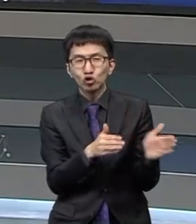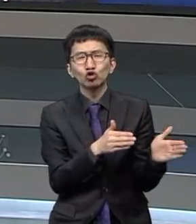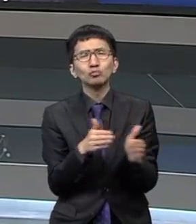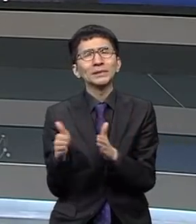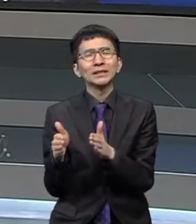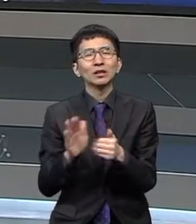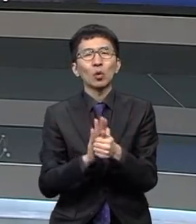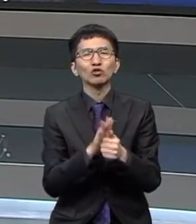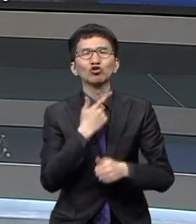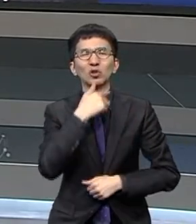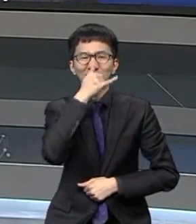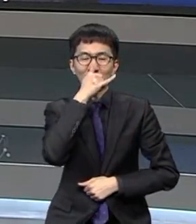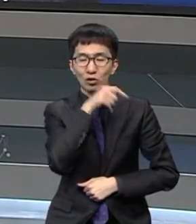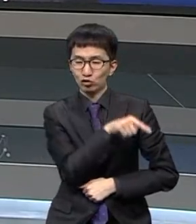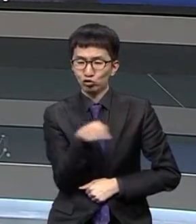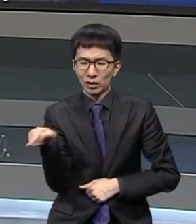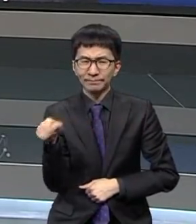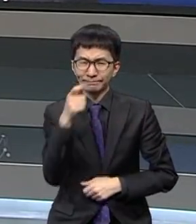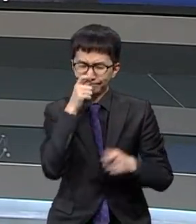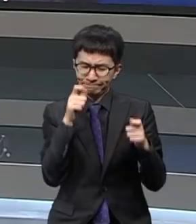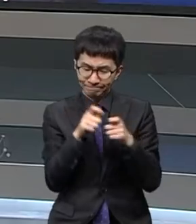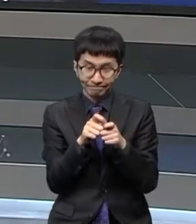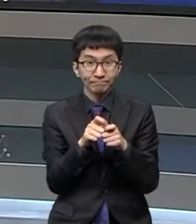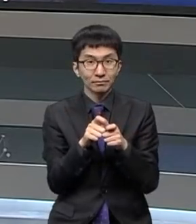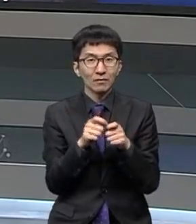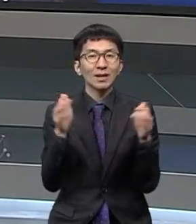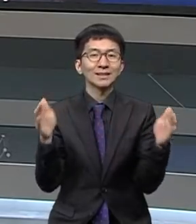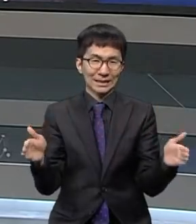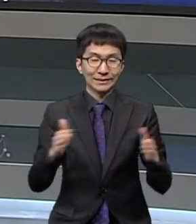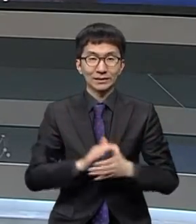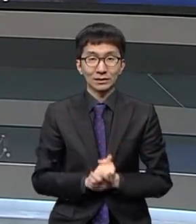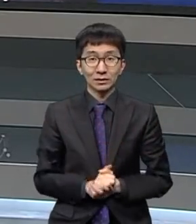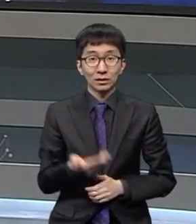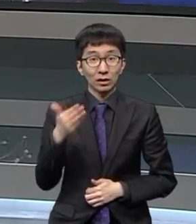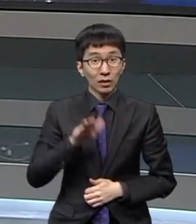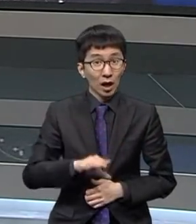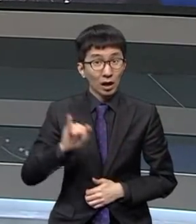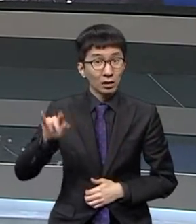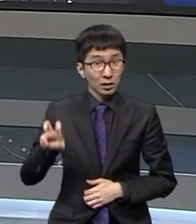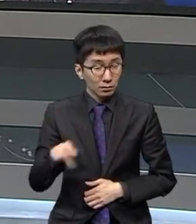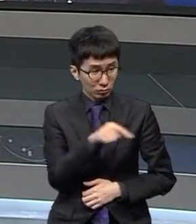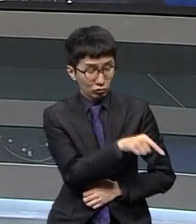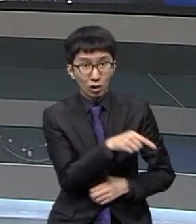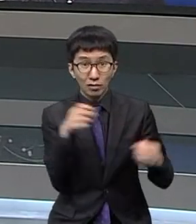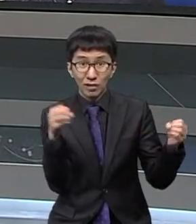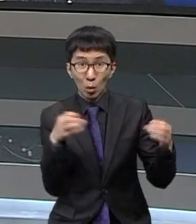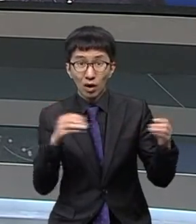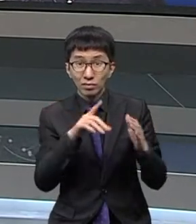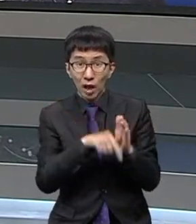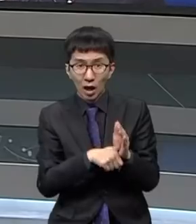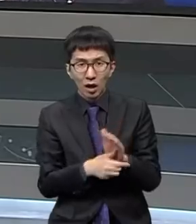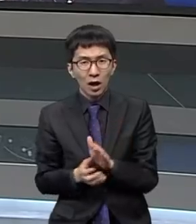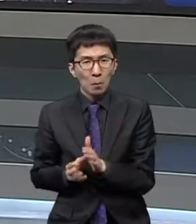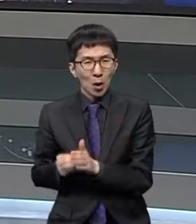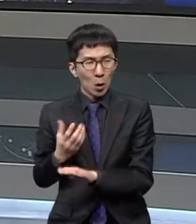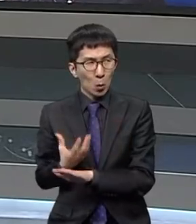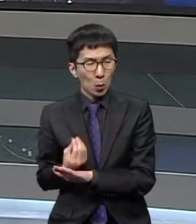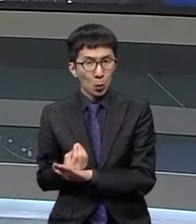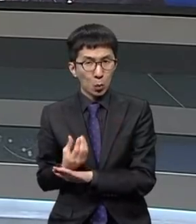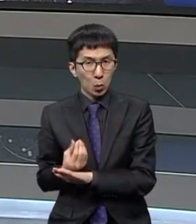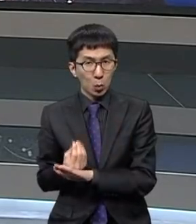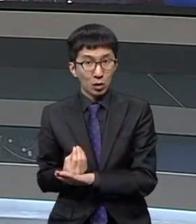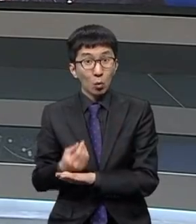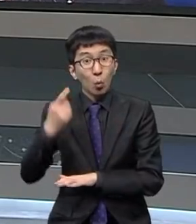사람은 친분도 있었습니다 그랬던 임성근 판사가 김명수 대법원장과 대화를 하면서 몰래 녹음까지